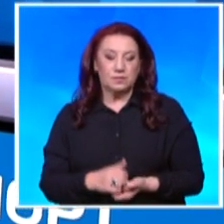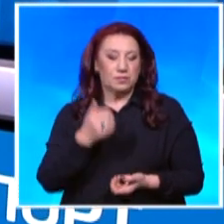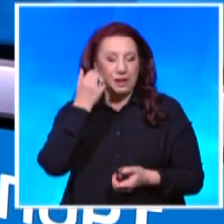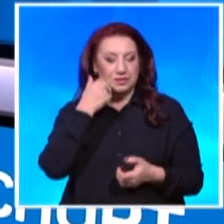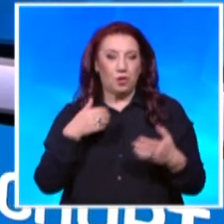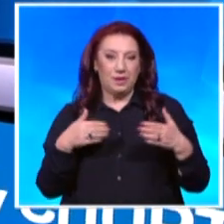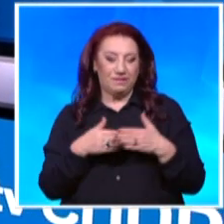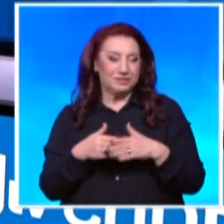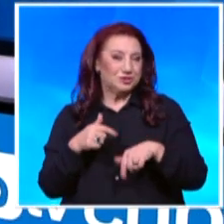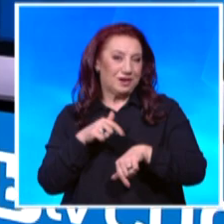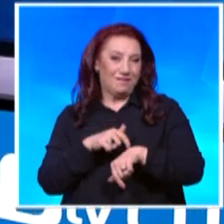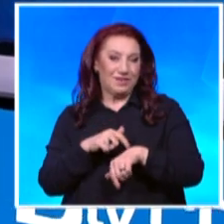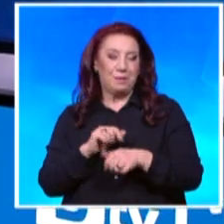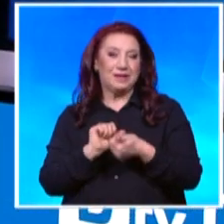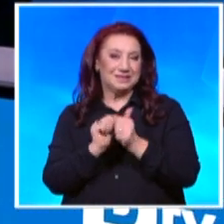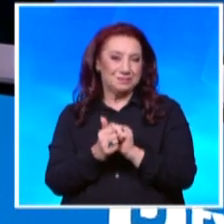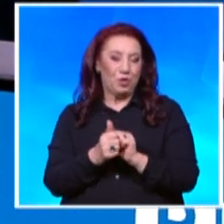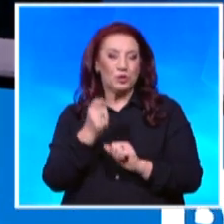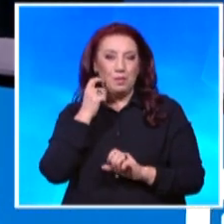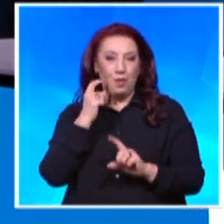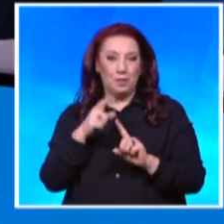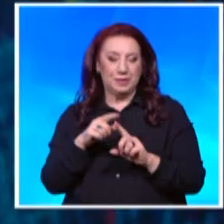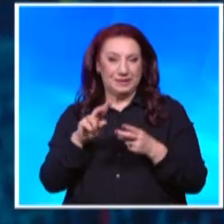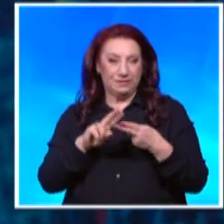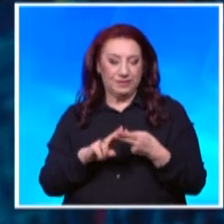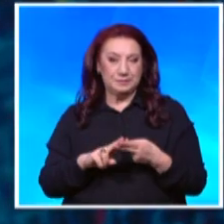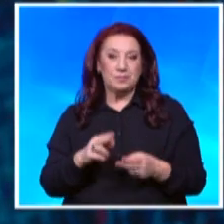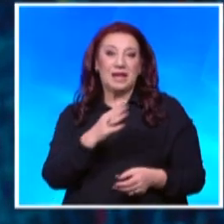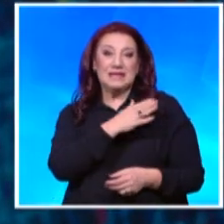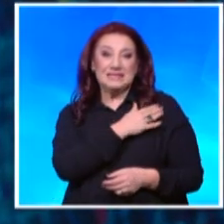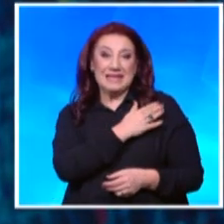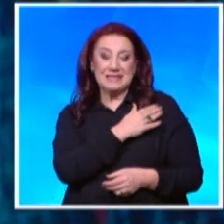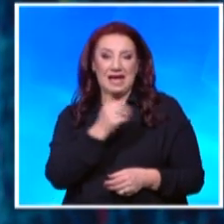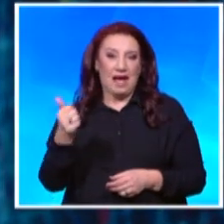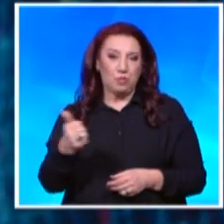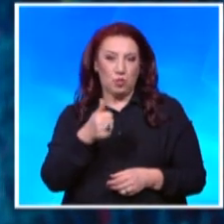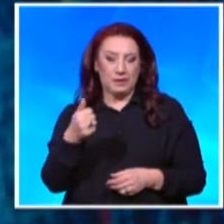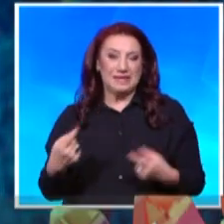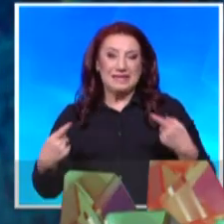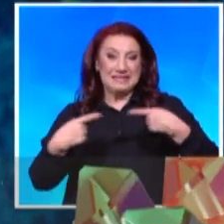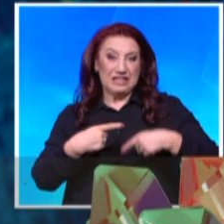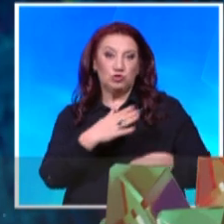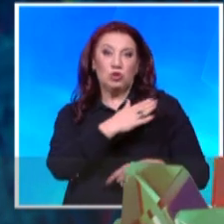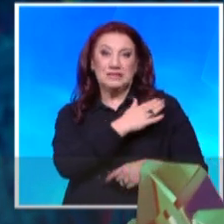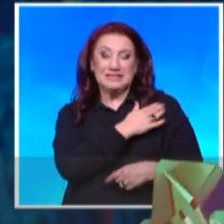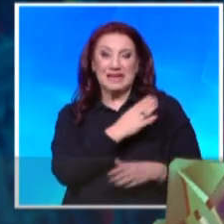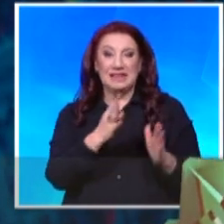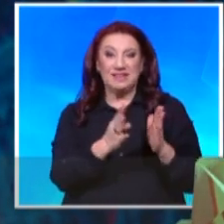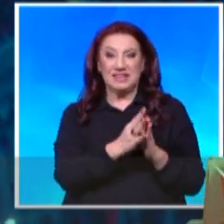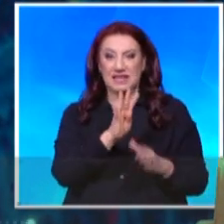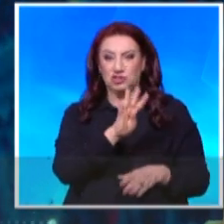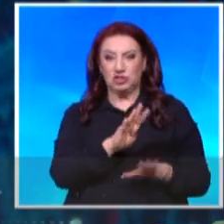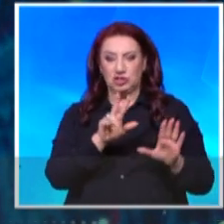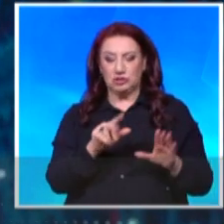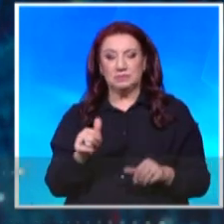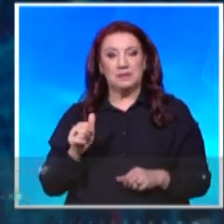Добър вечер. Време е за спорт по BTV. Аз съм Петър Бакърджиев. ЦСКА победи при гостуването си на ЦСКА 1948 и запази предината си на